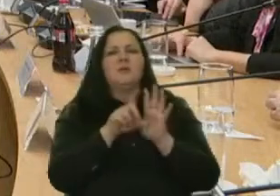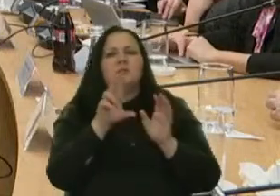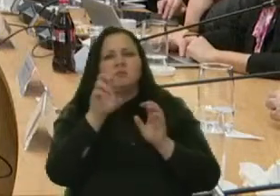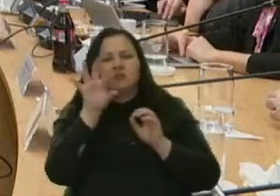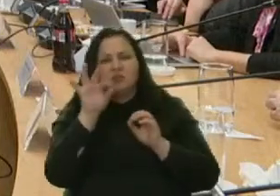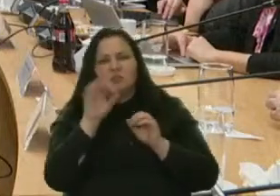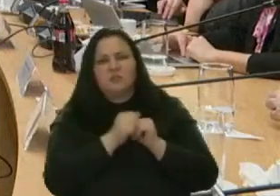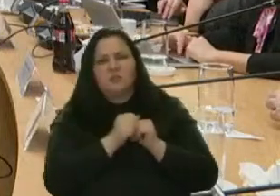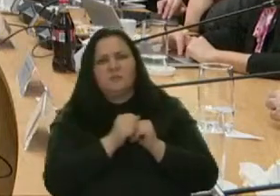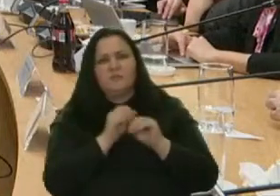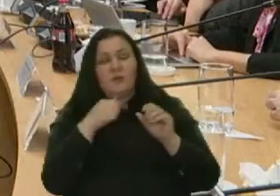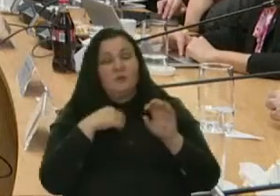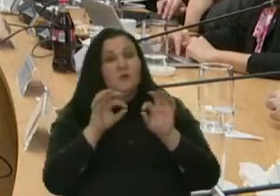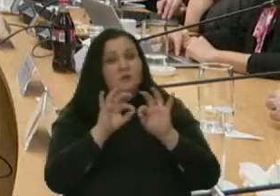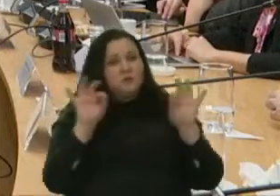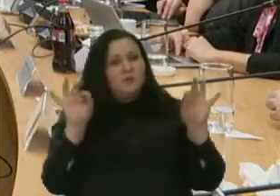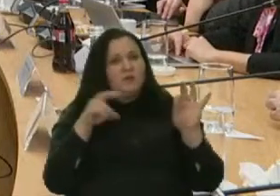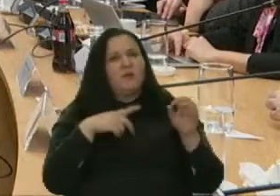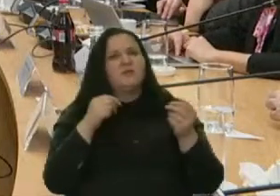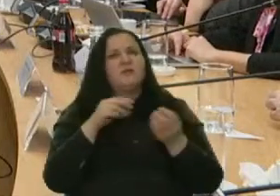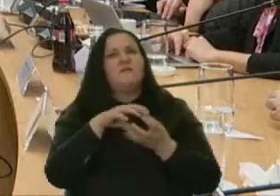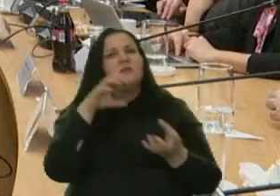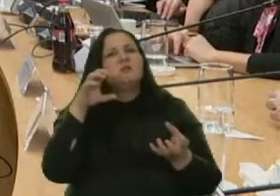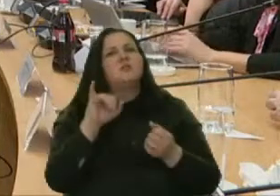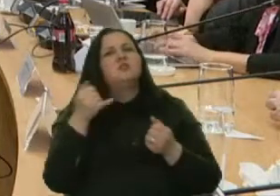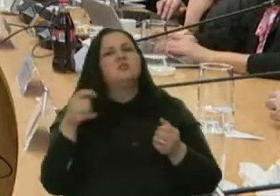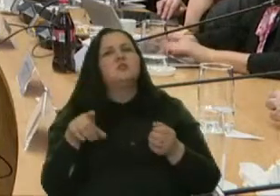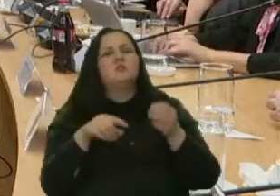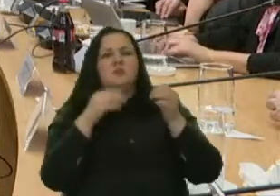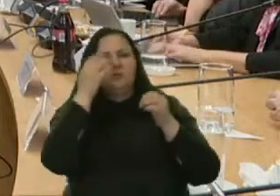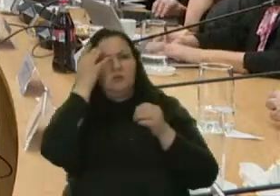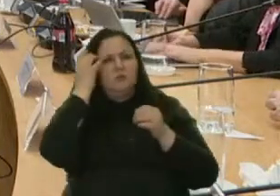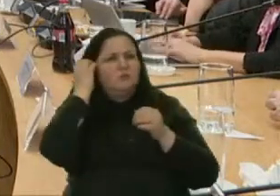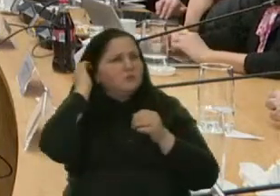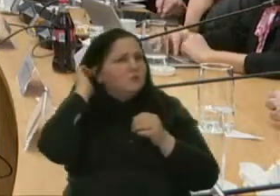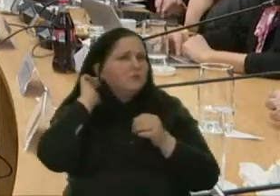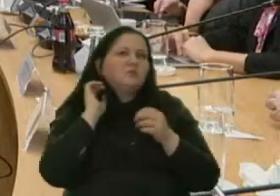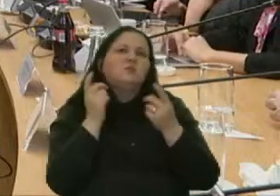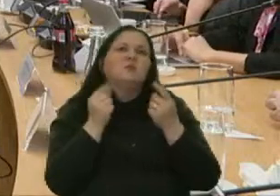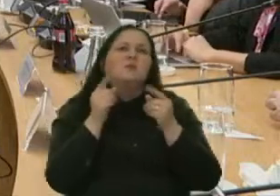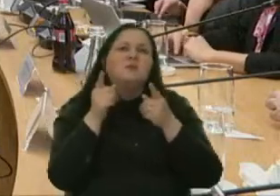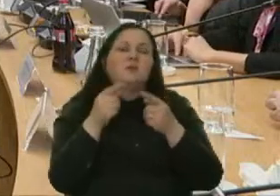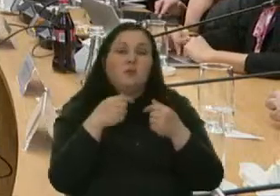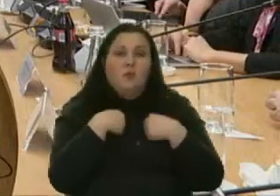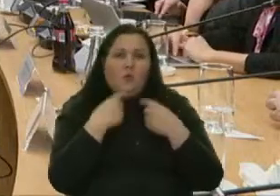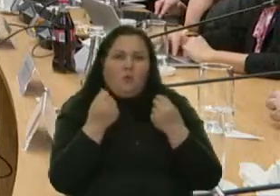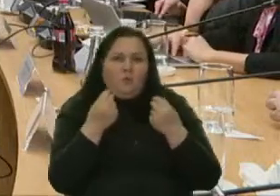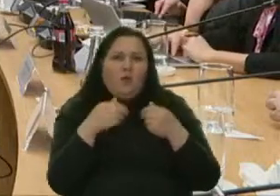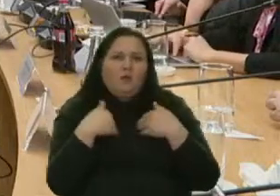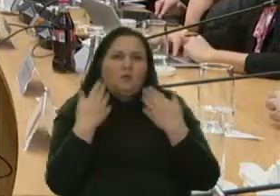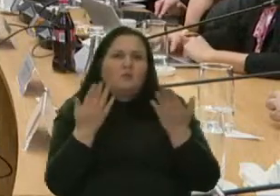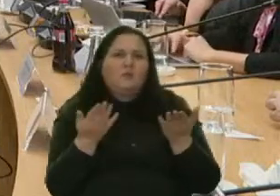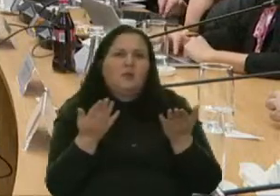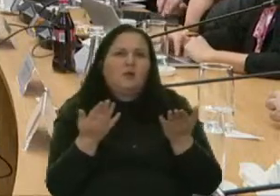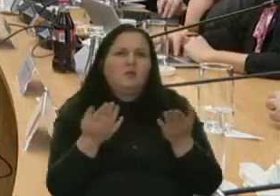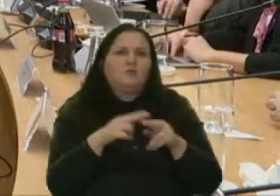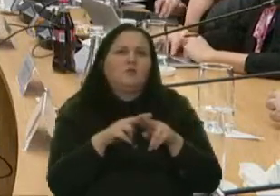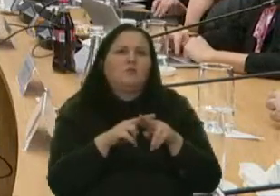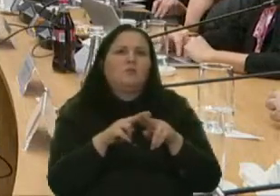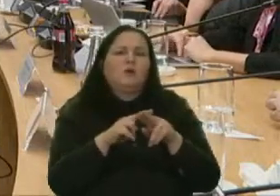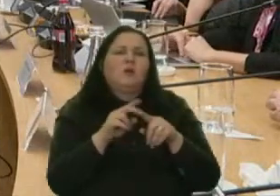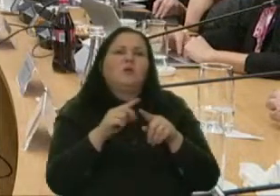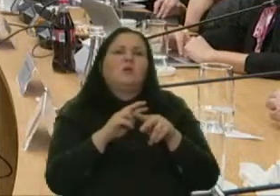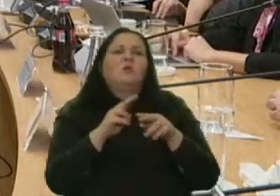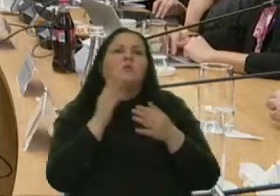sig asta vam Să mă asigur că avem finanțare și legat Stați un pic depinde de dumneavoastră eu pun banii la dispoziție pentru toată lumea după aceea Cum stabilește